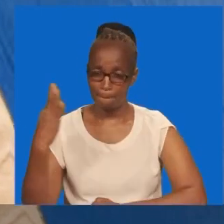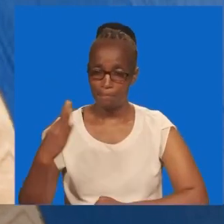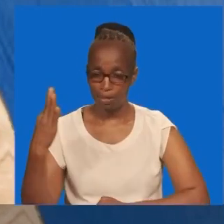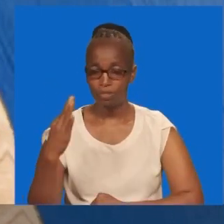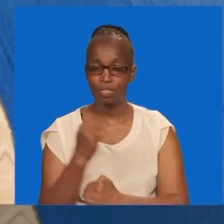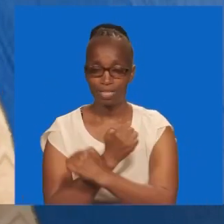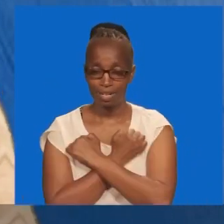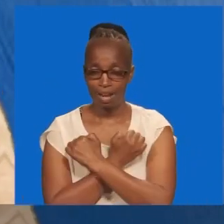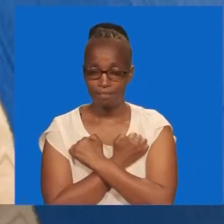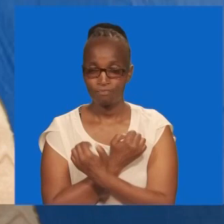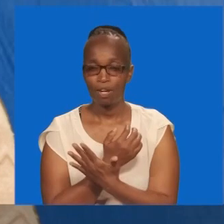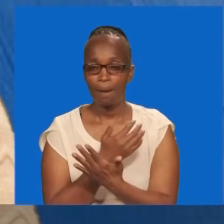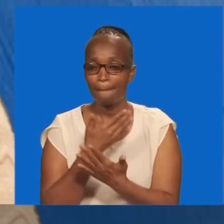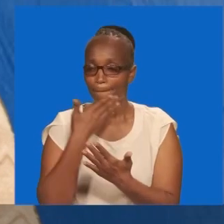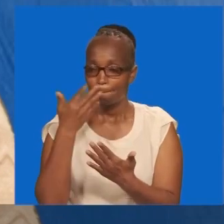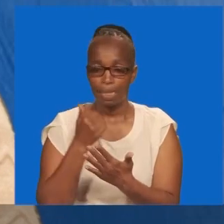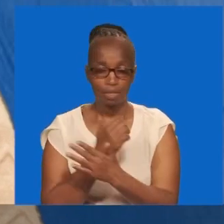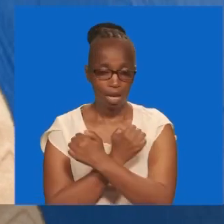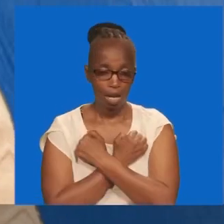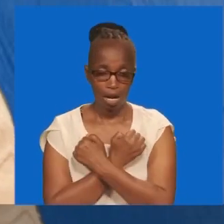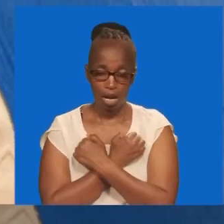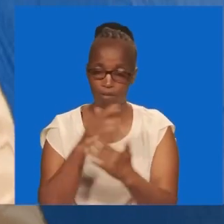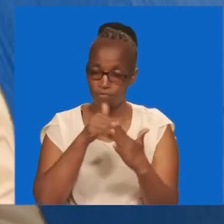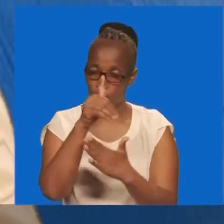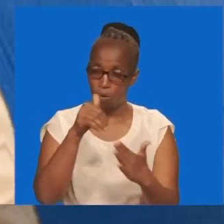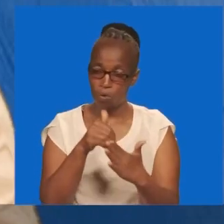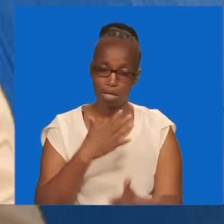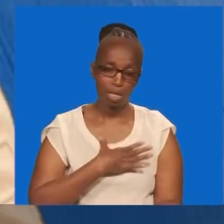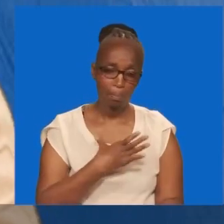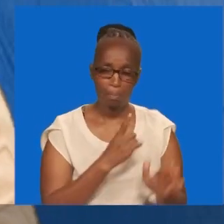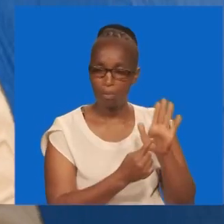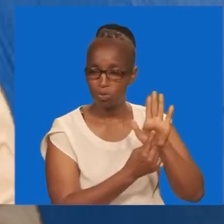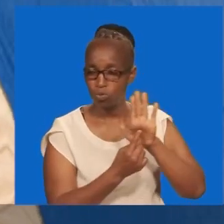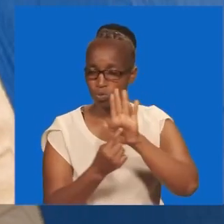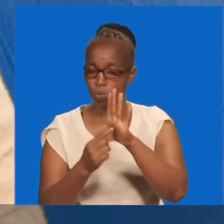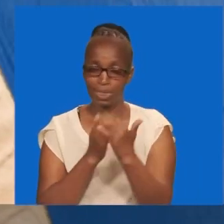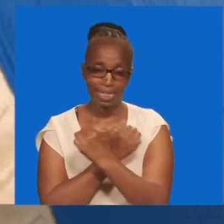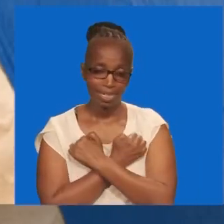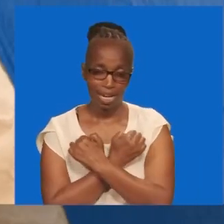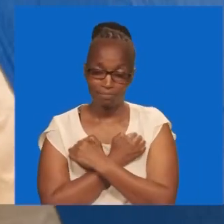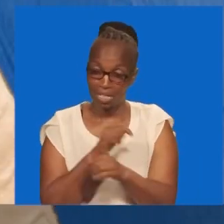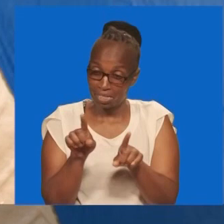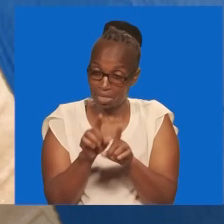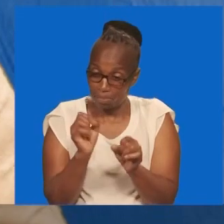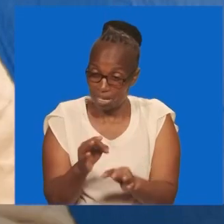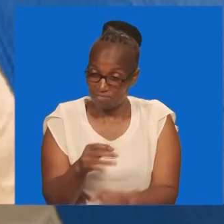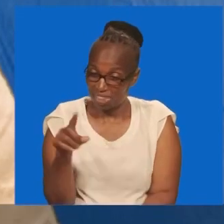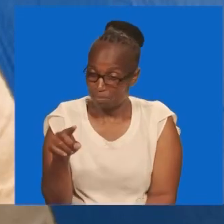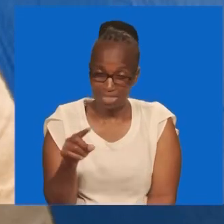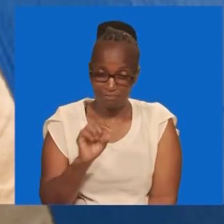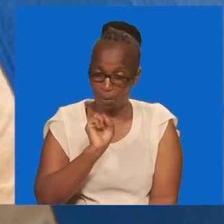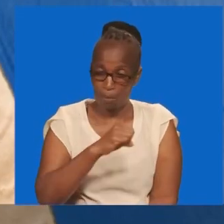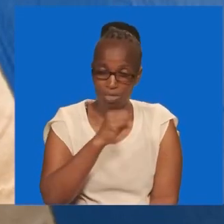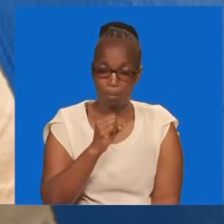upendo, kuhubiri upendo. Penda wale wengine, waonyeshe upendo hata